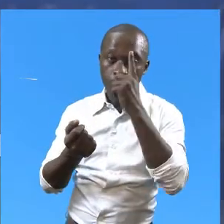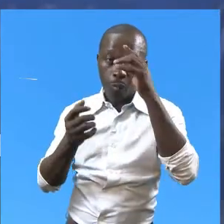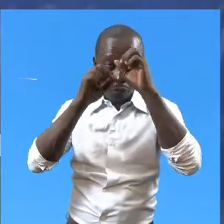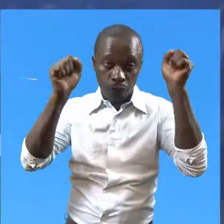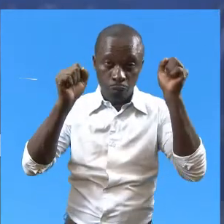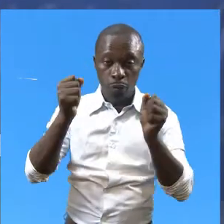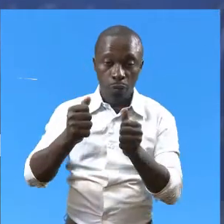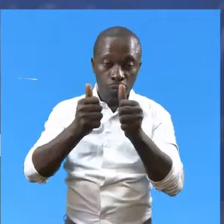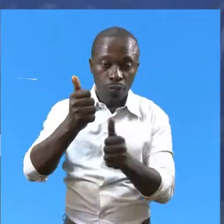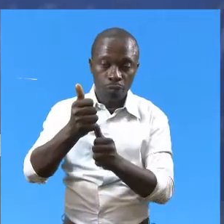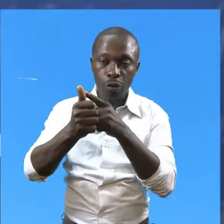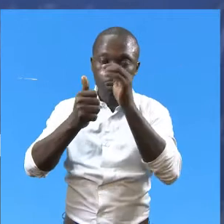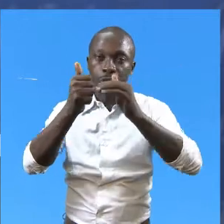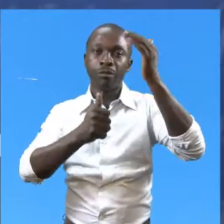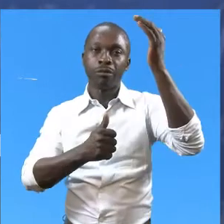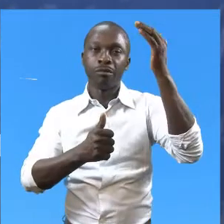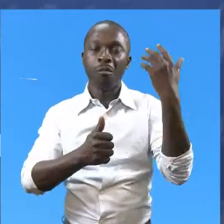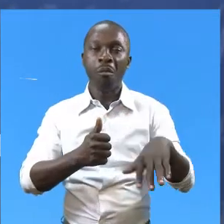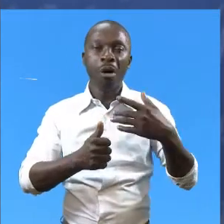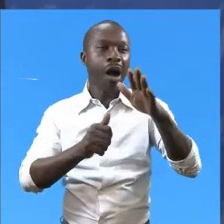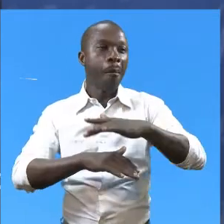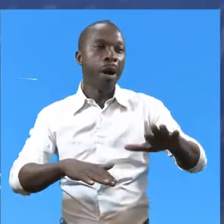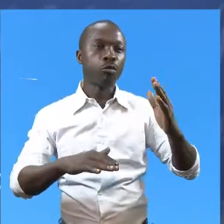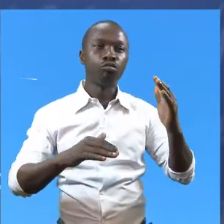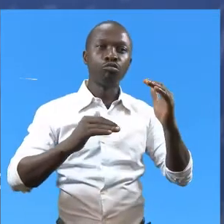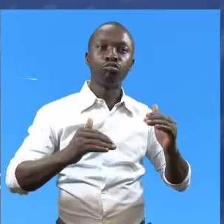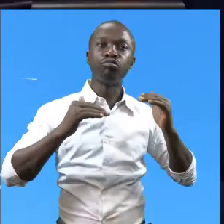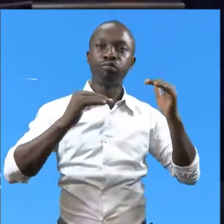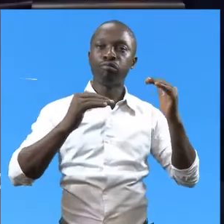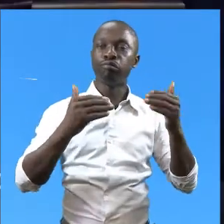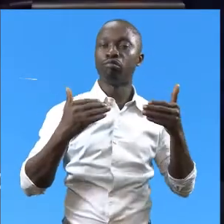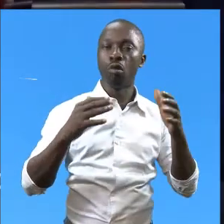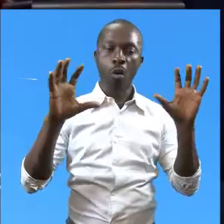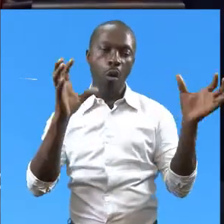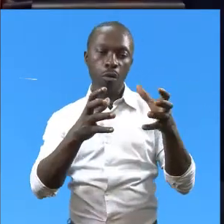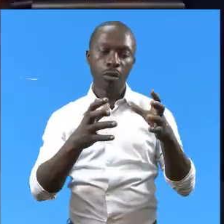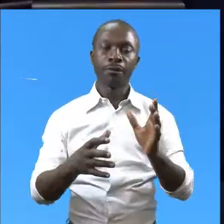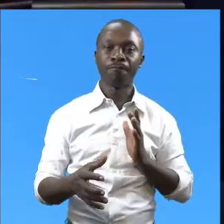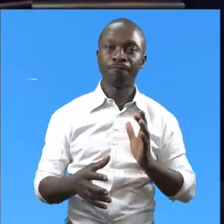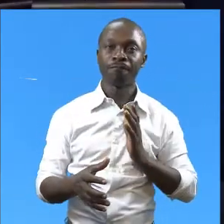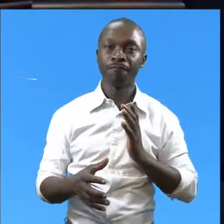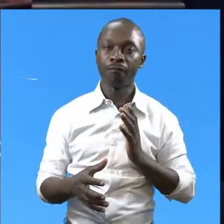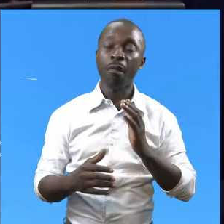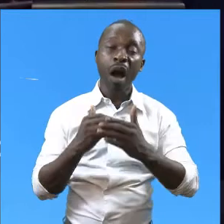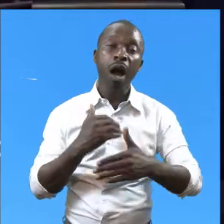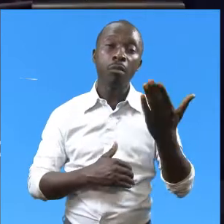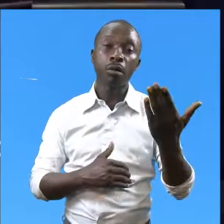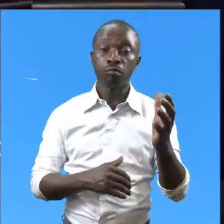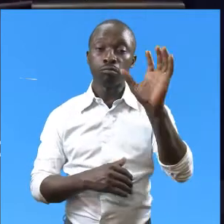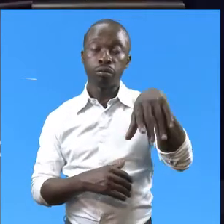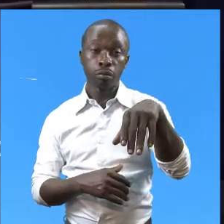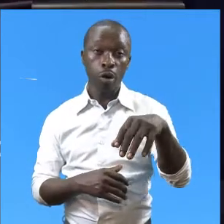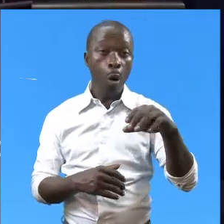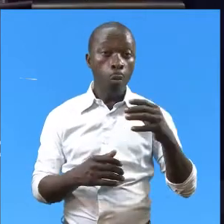après 47 ans de vie en politique jalonné de tragédies. Et maintenant, après son accession à la Maison-Blanche, quel projet et